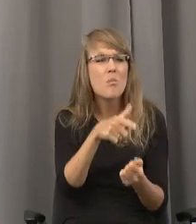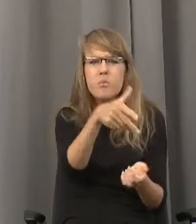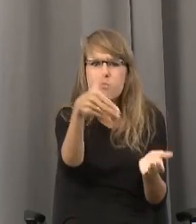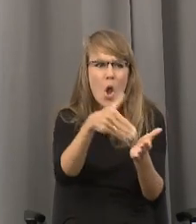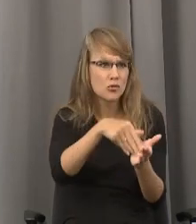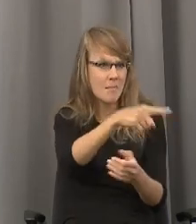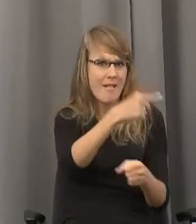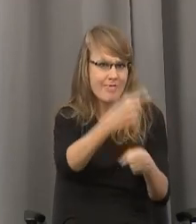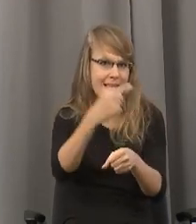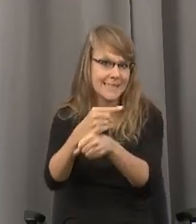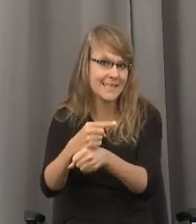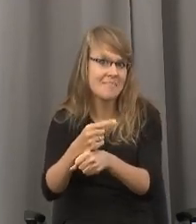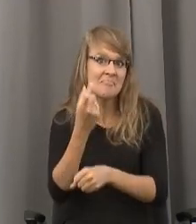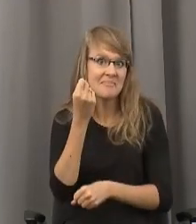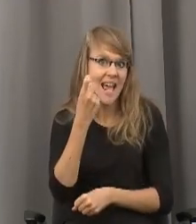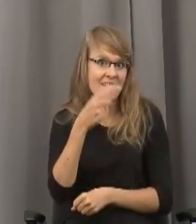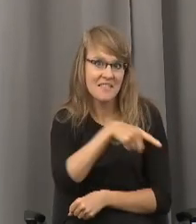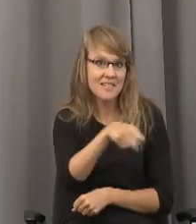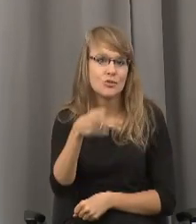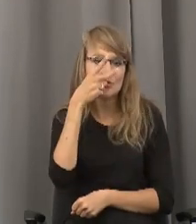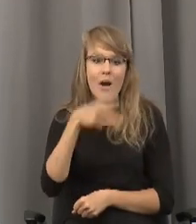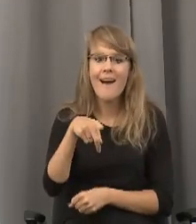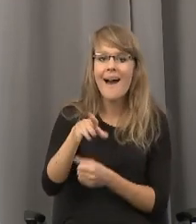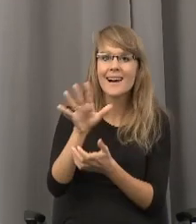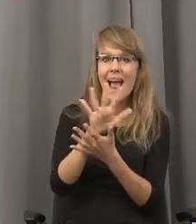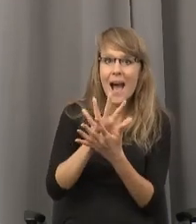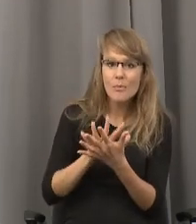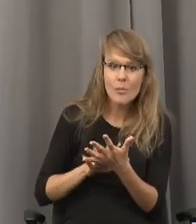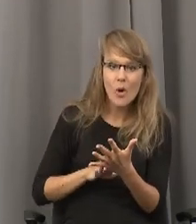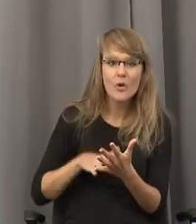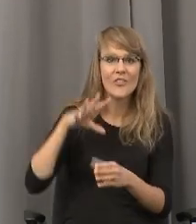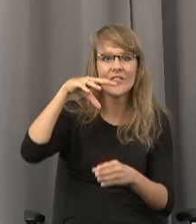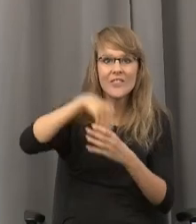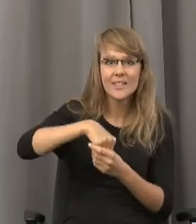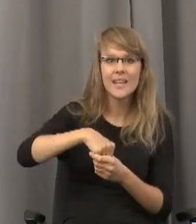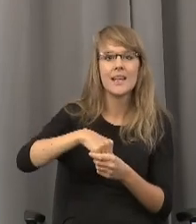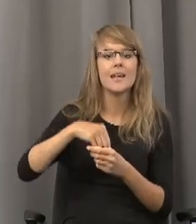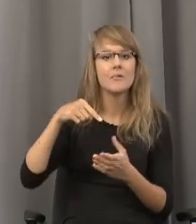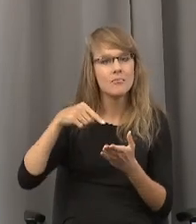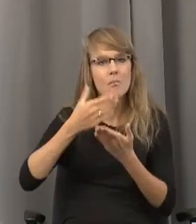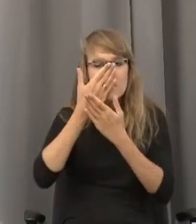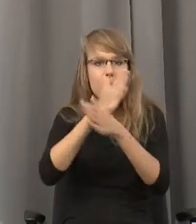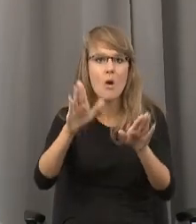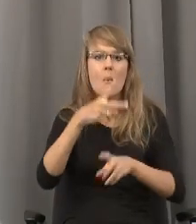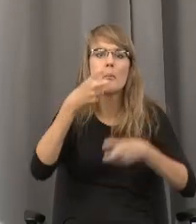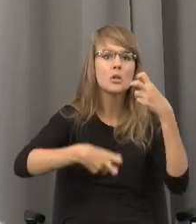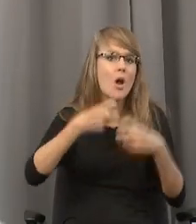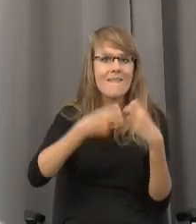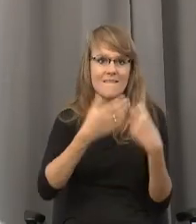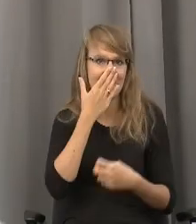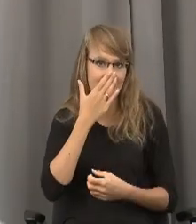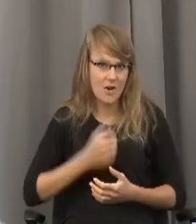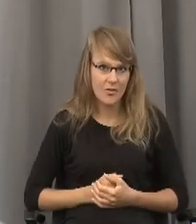Stąd za chwilę państwo zobaczycie, że układ tego raportu to także takie wprowadzenie do tej problematyki, ale zanim zacznę